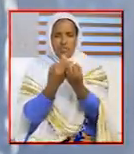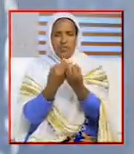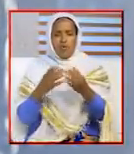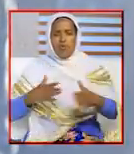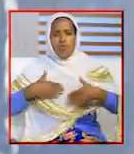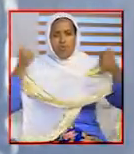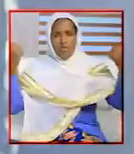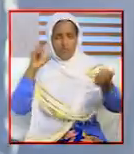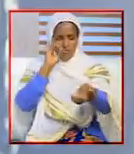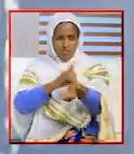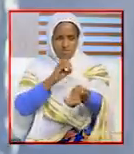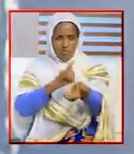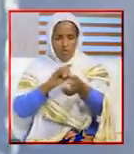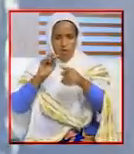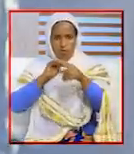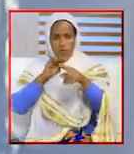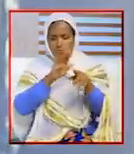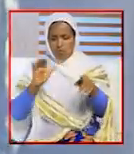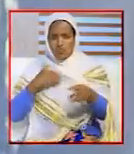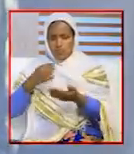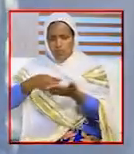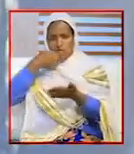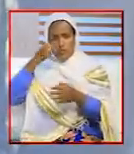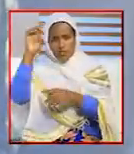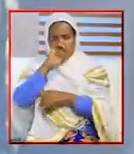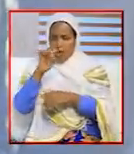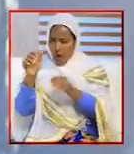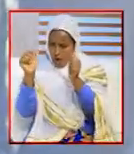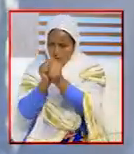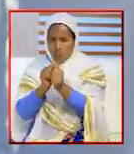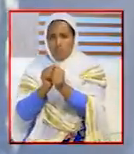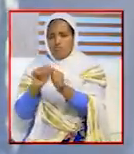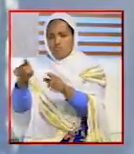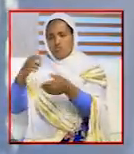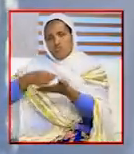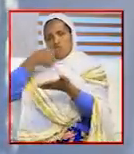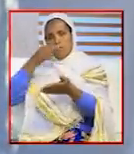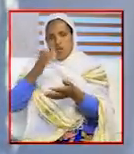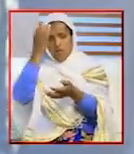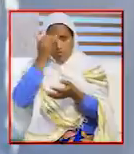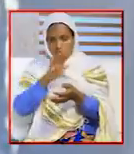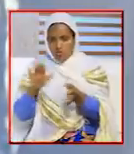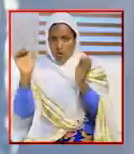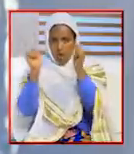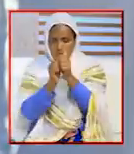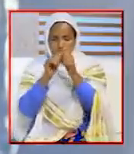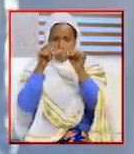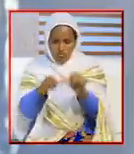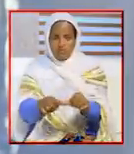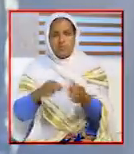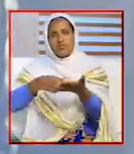ወጣት የህክምና ባለሙያ ልጆቹ በሚቆርቡበት ቀን እሱም አብሮ ይቆርባል ግድ ነው ለምንድን ነው አብሮ ከልጆቹ ጋር